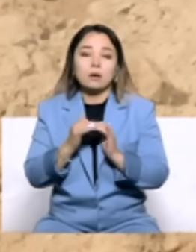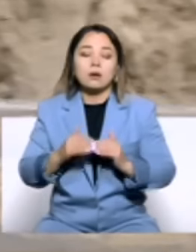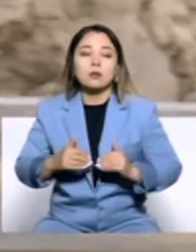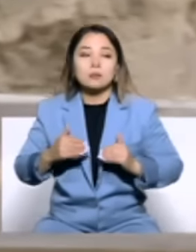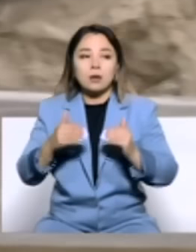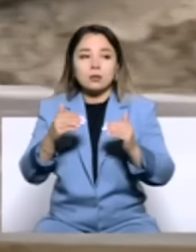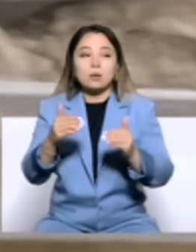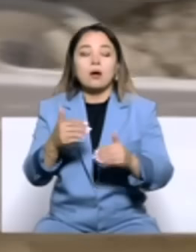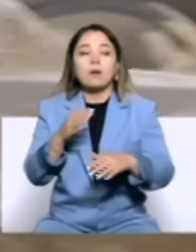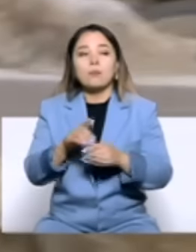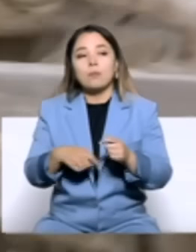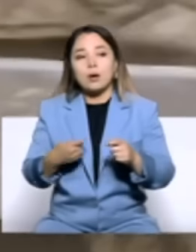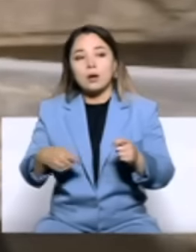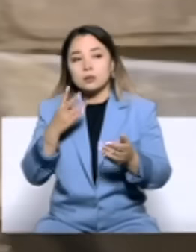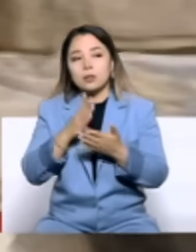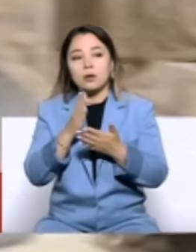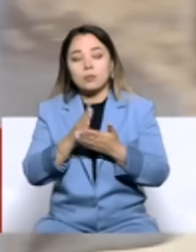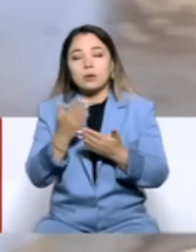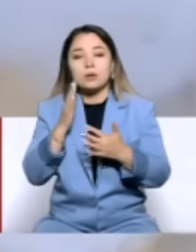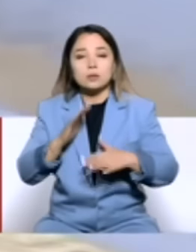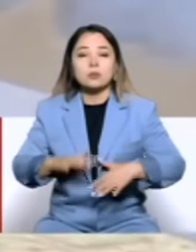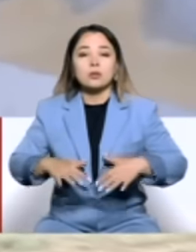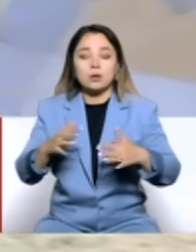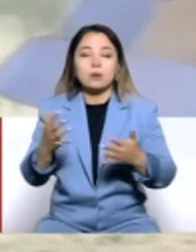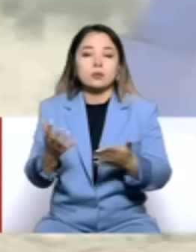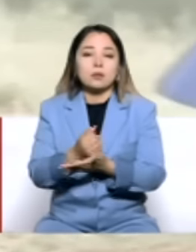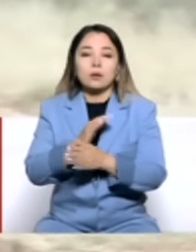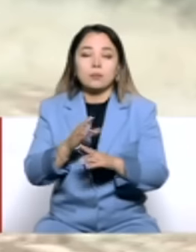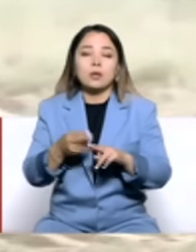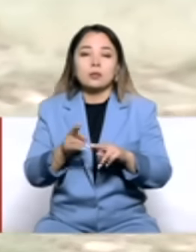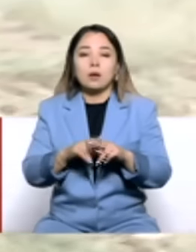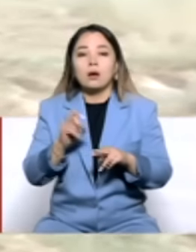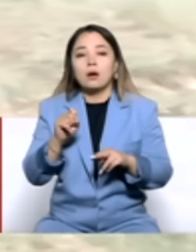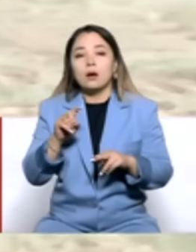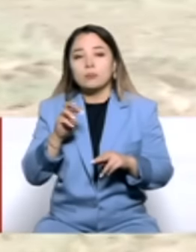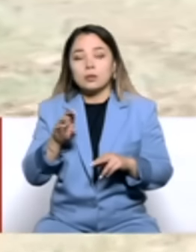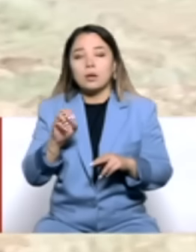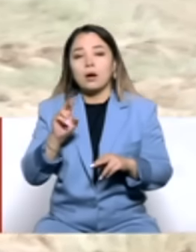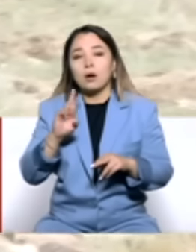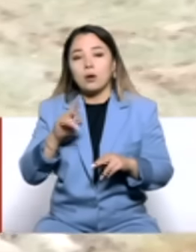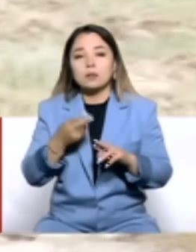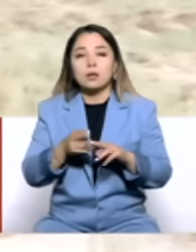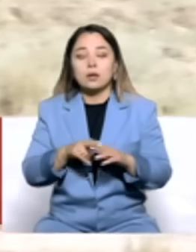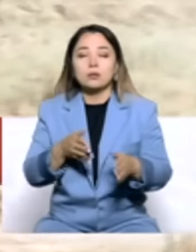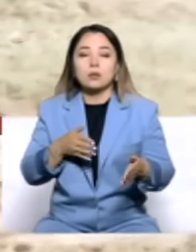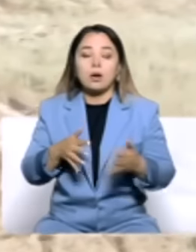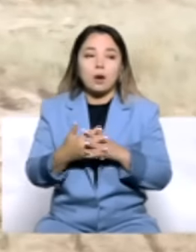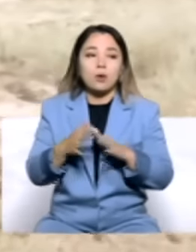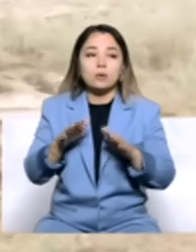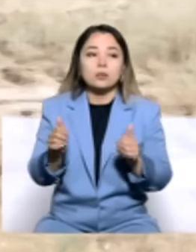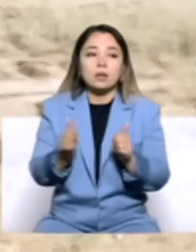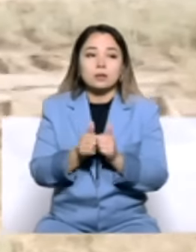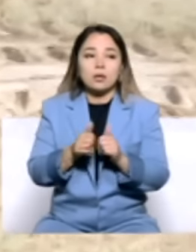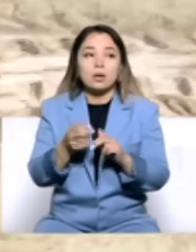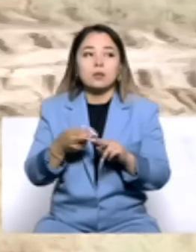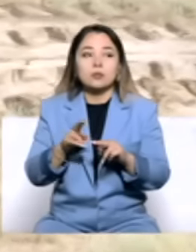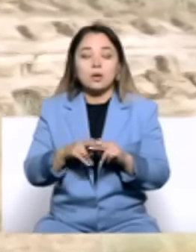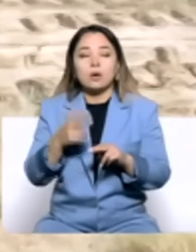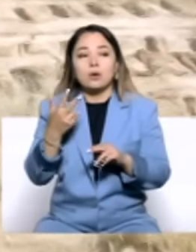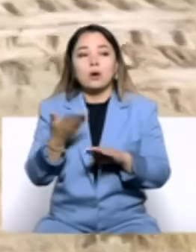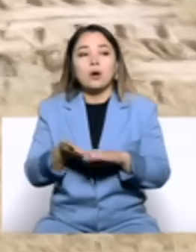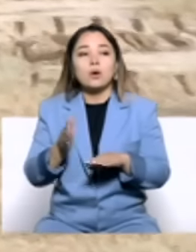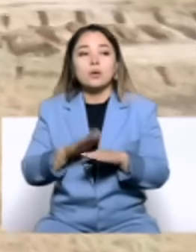баяу. Бұл жердің жолын су шаймаған әуелден жоқ. Ахмет пен Әккөл ауылының ортасы. Қазір осы жерде үш